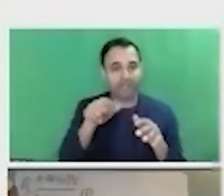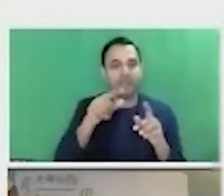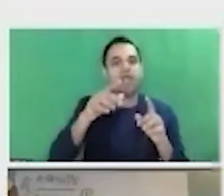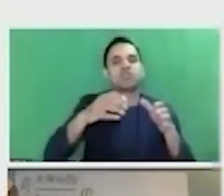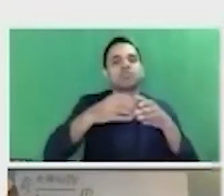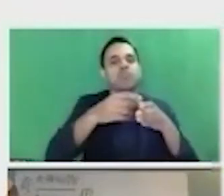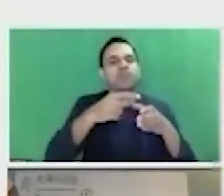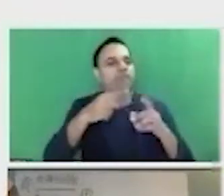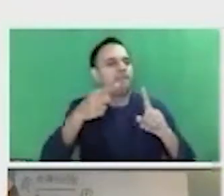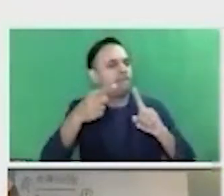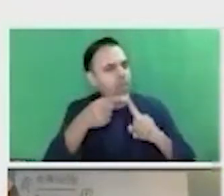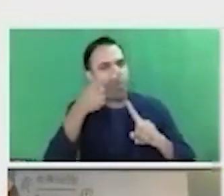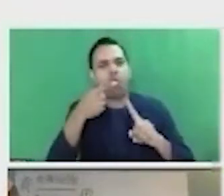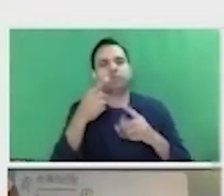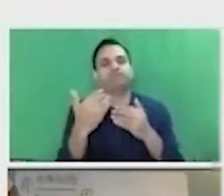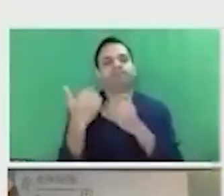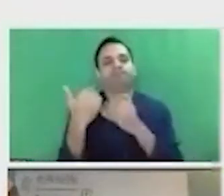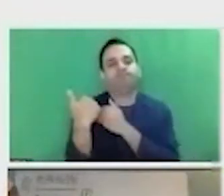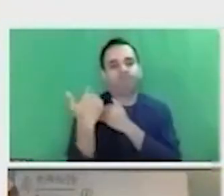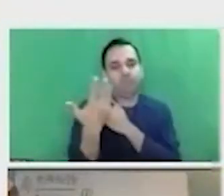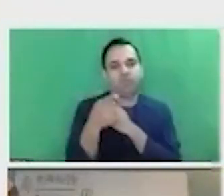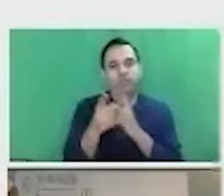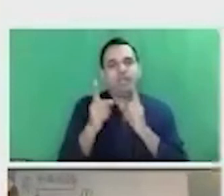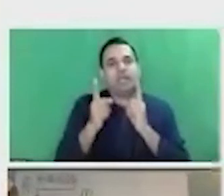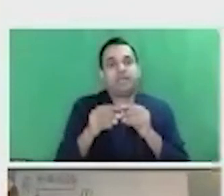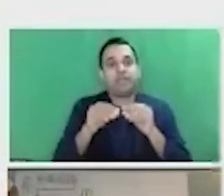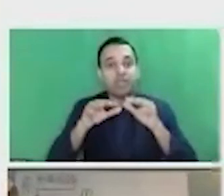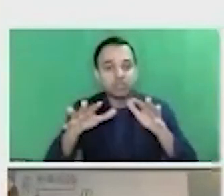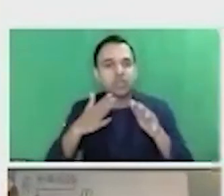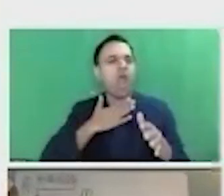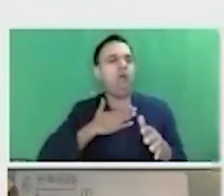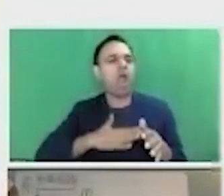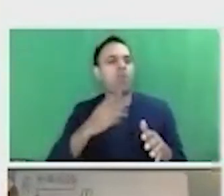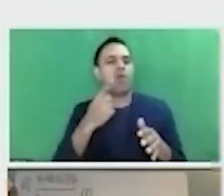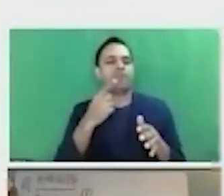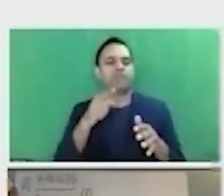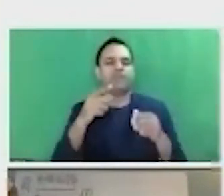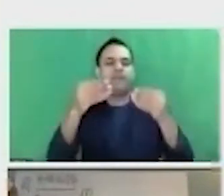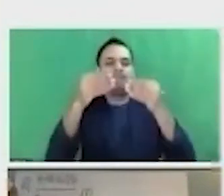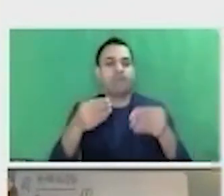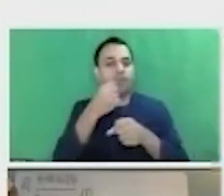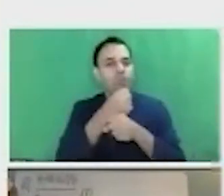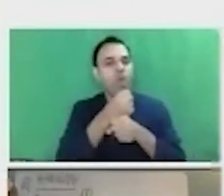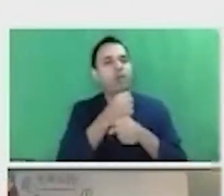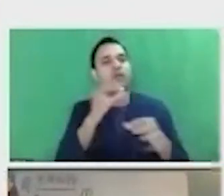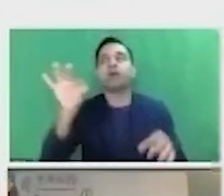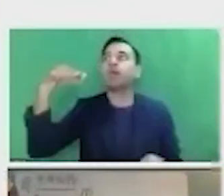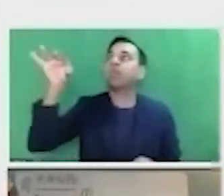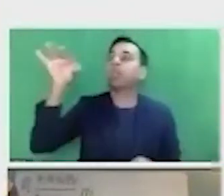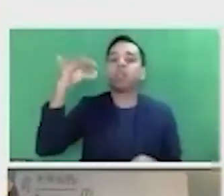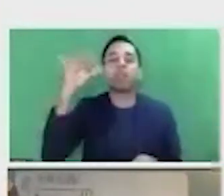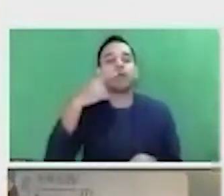هذا الإطار بالطبع لا نريد أن يكون فقط ورقة أريد أن نعمل مع تينا